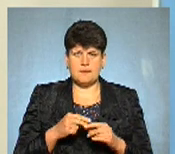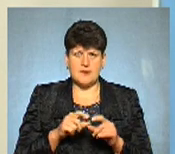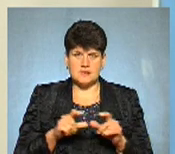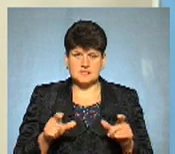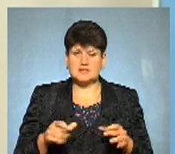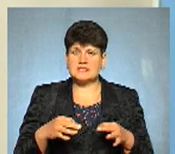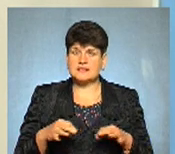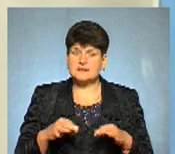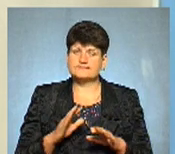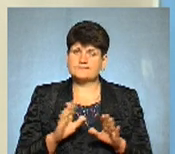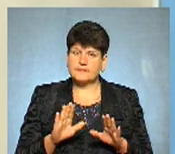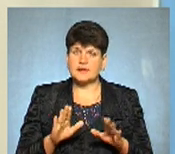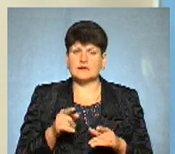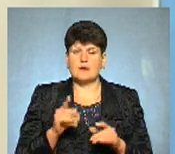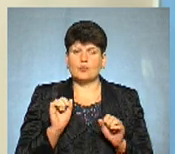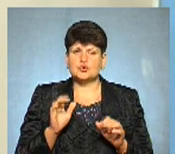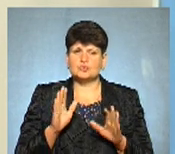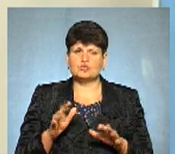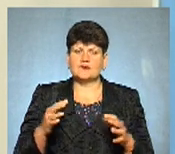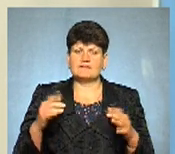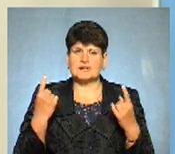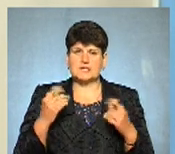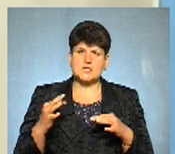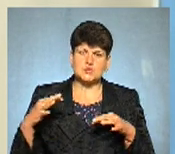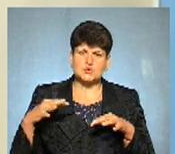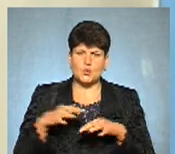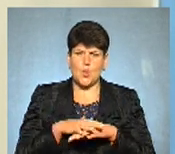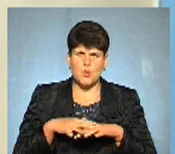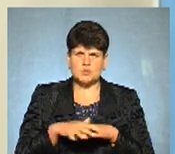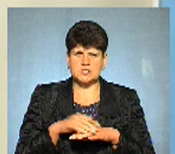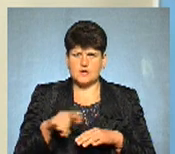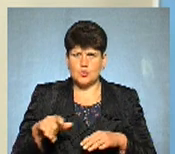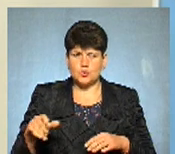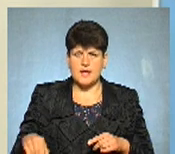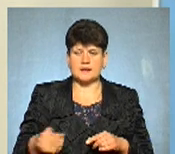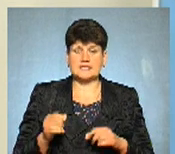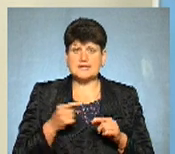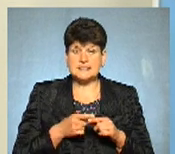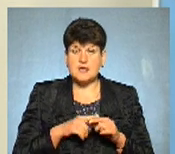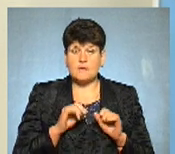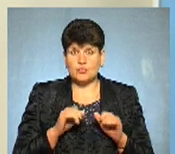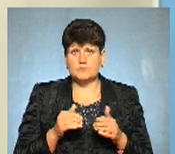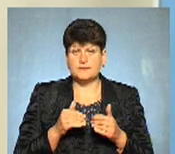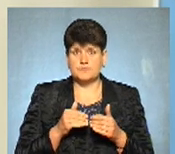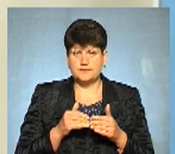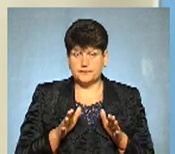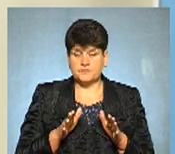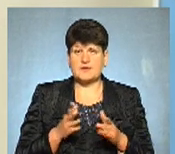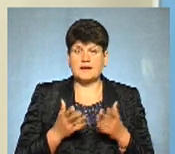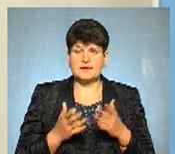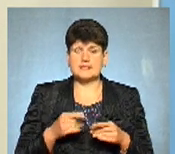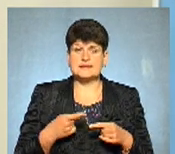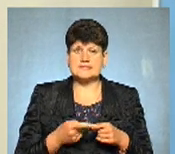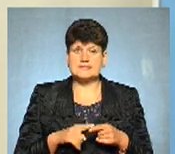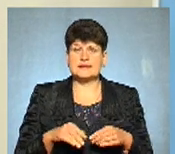скупчення людей, тому відкриття громадського транспорту, можливо, в часі воно затягнеться, але воно дасть